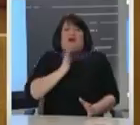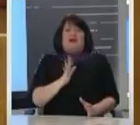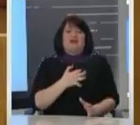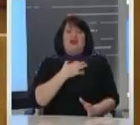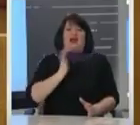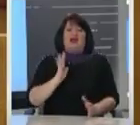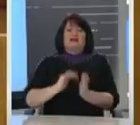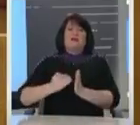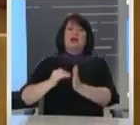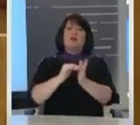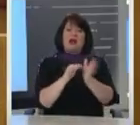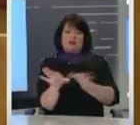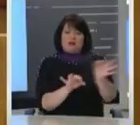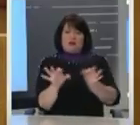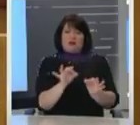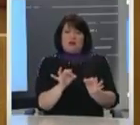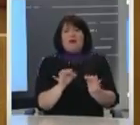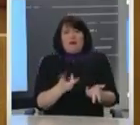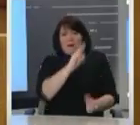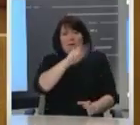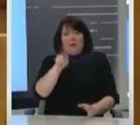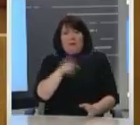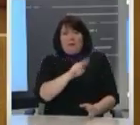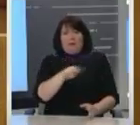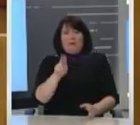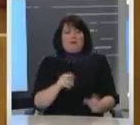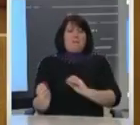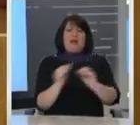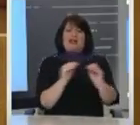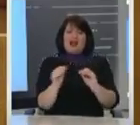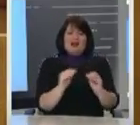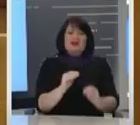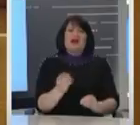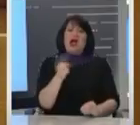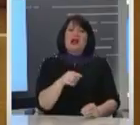στρατιά υπαλλήλων, πότε μετακλητών και πότε